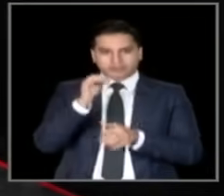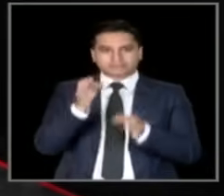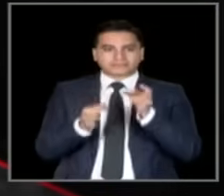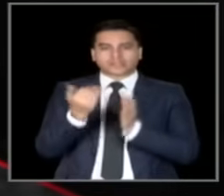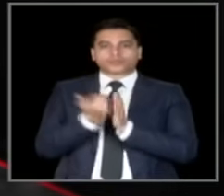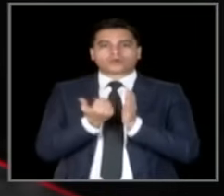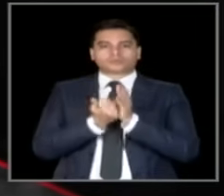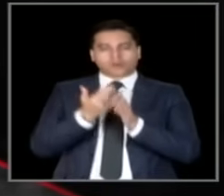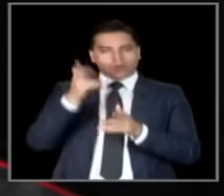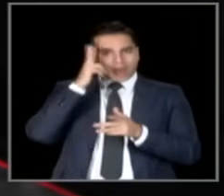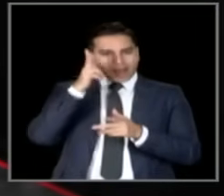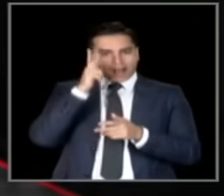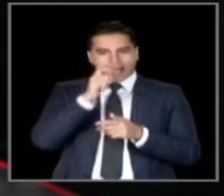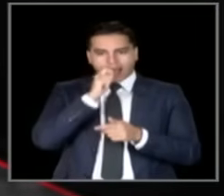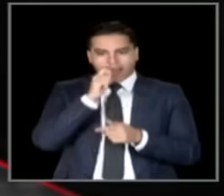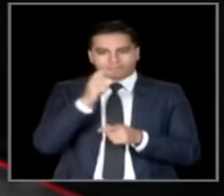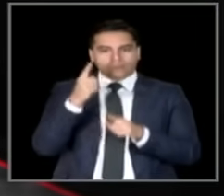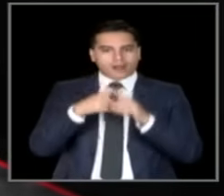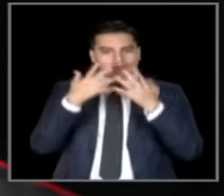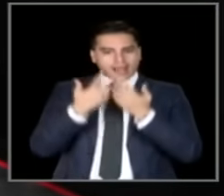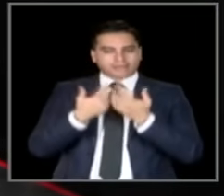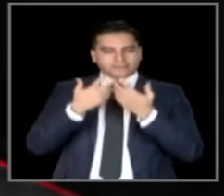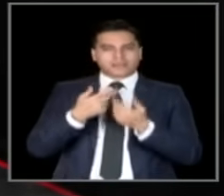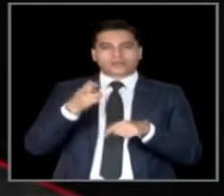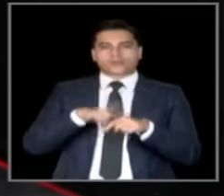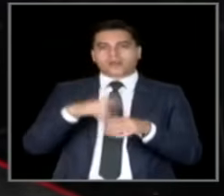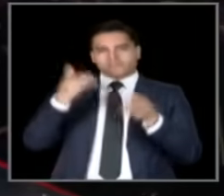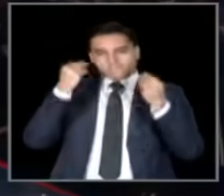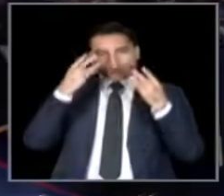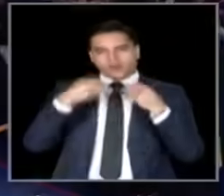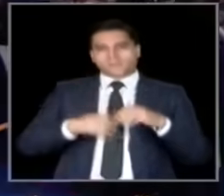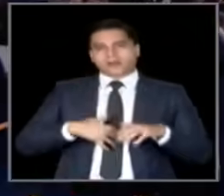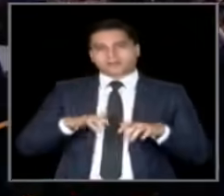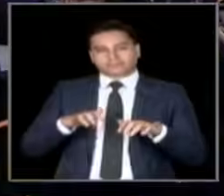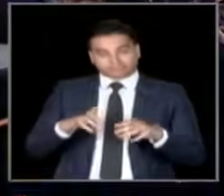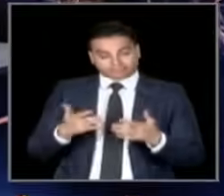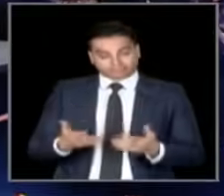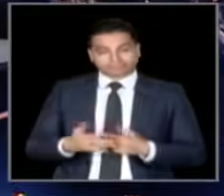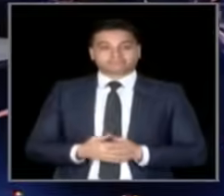السياسة والاقتصاد، الإعلام، والحاسبات والمعلومات.